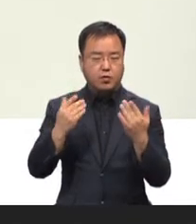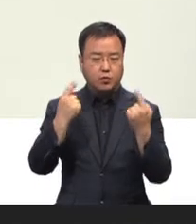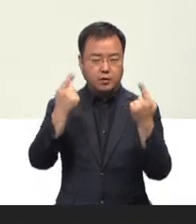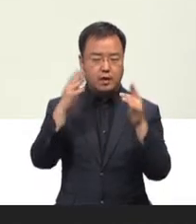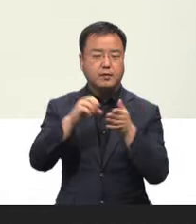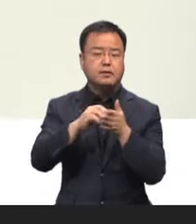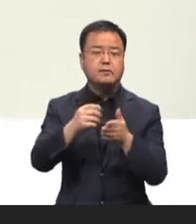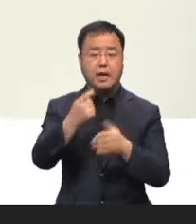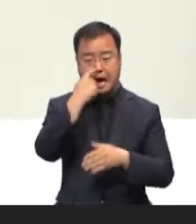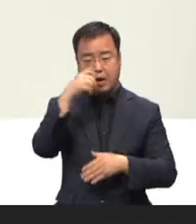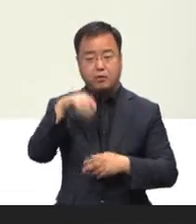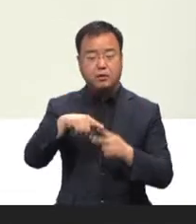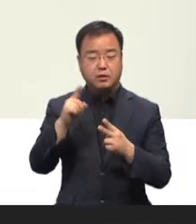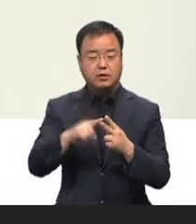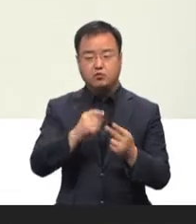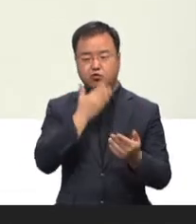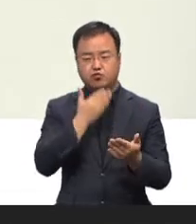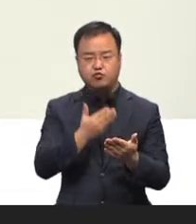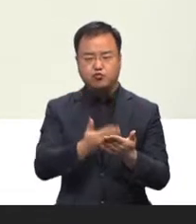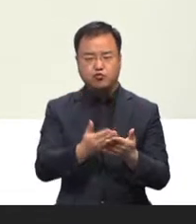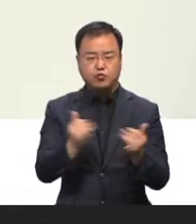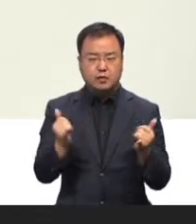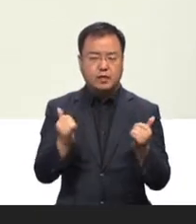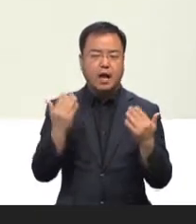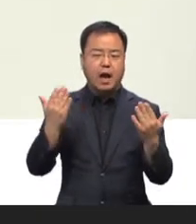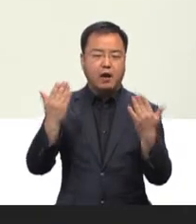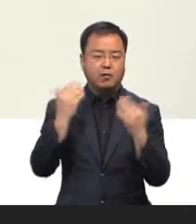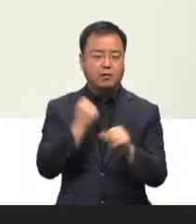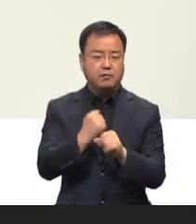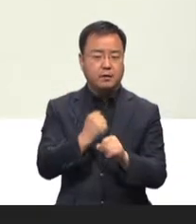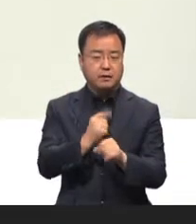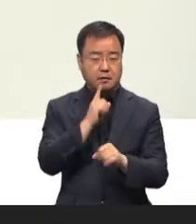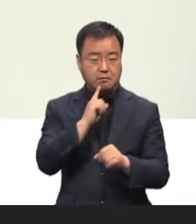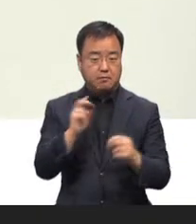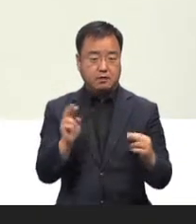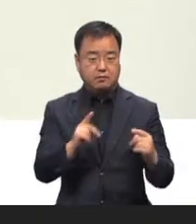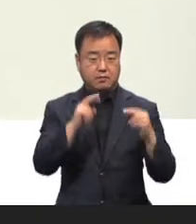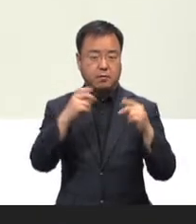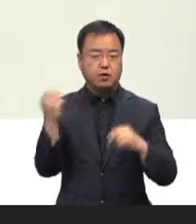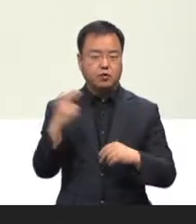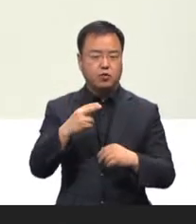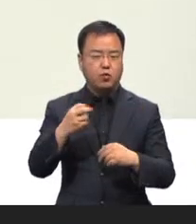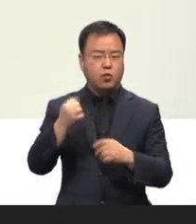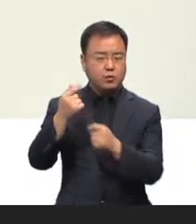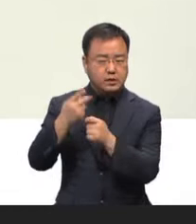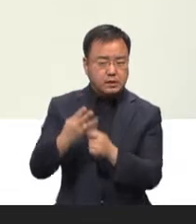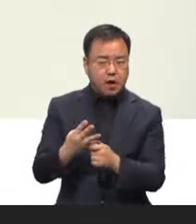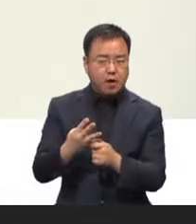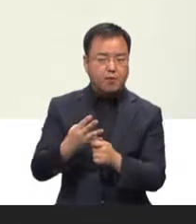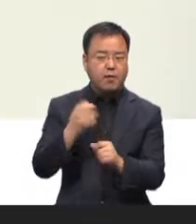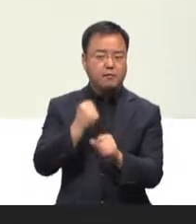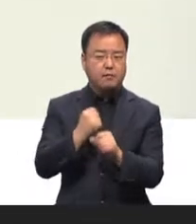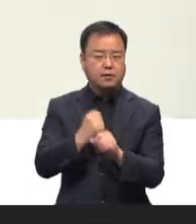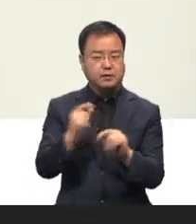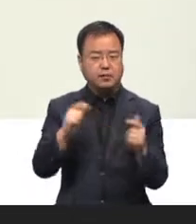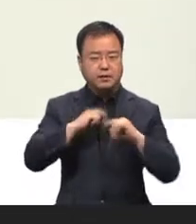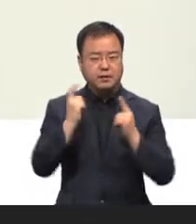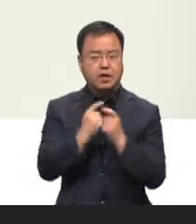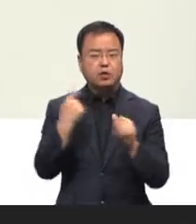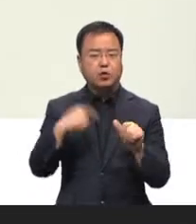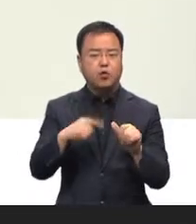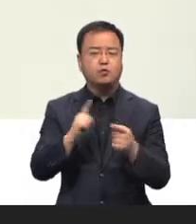매도하는 목소리나 학교 간의 서열화에 대한 논쟁은 물론 자사고로 인한 사교육에 대한 우려도 어느